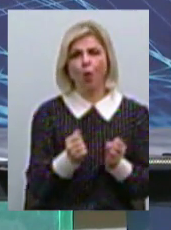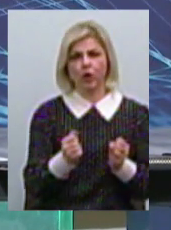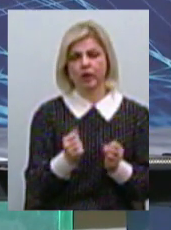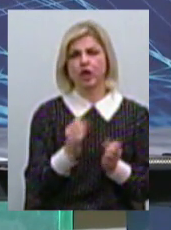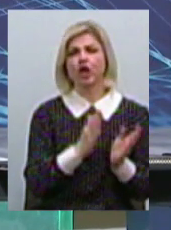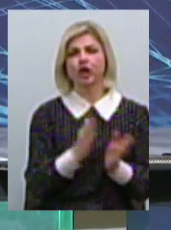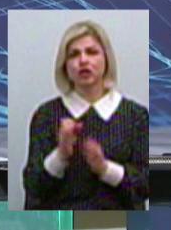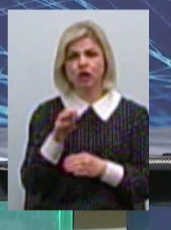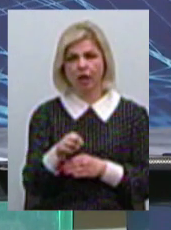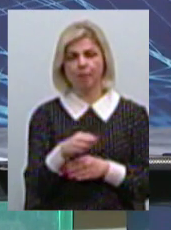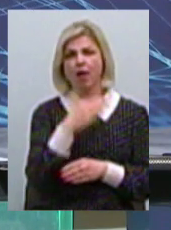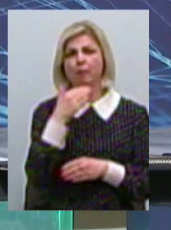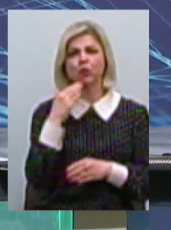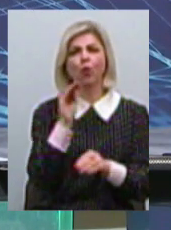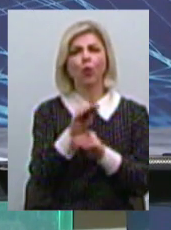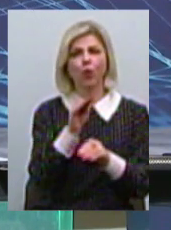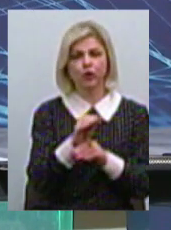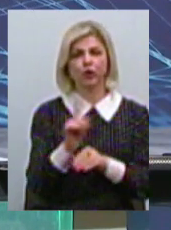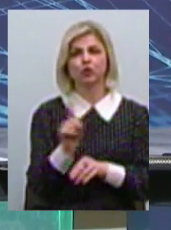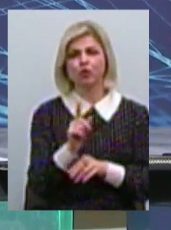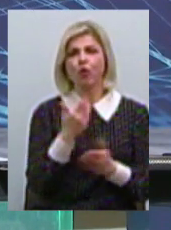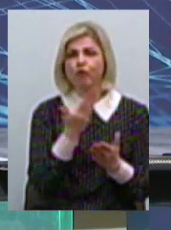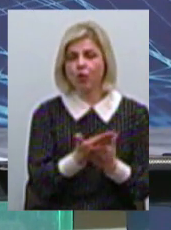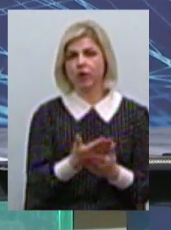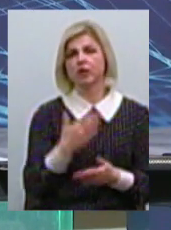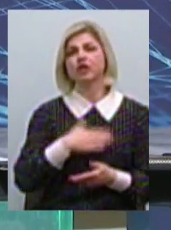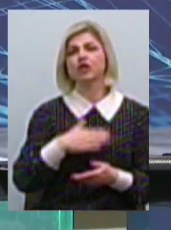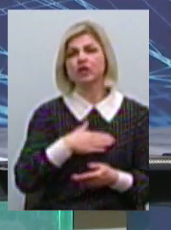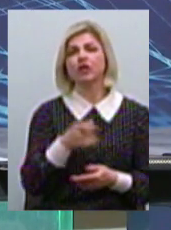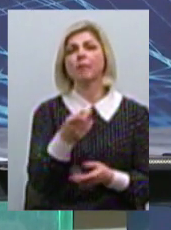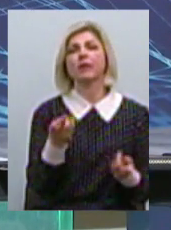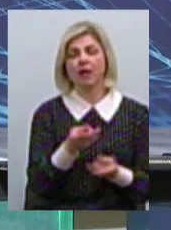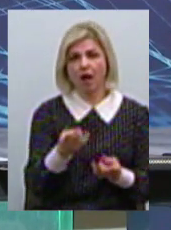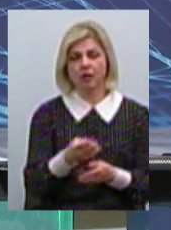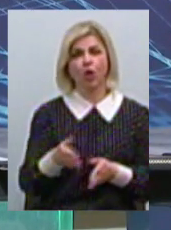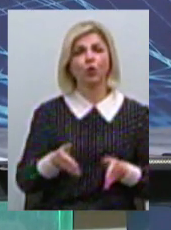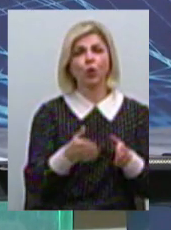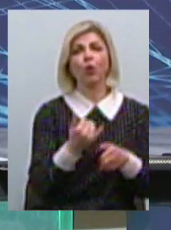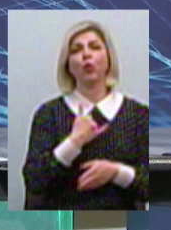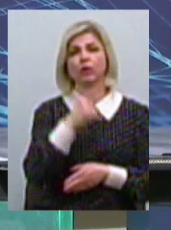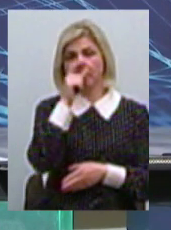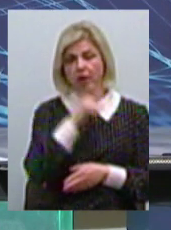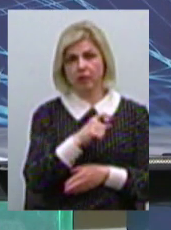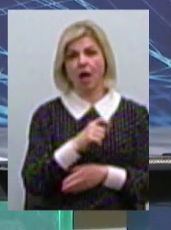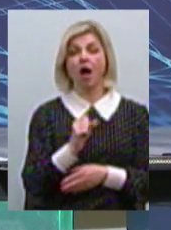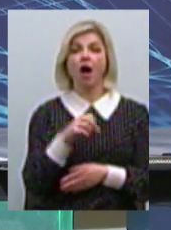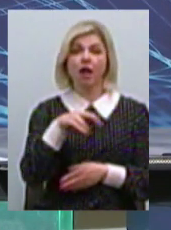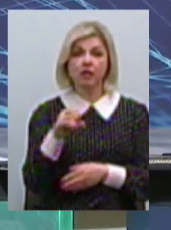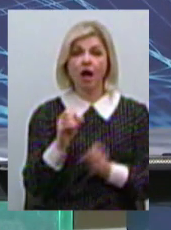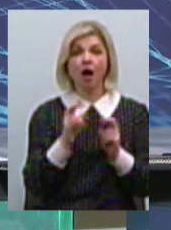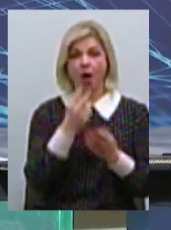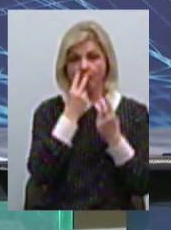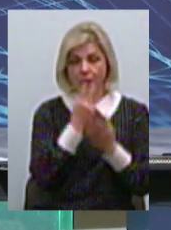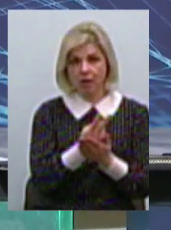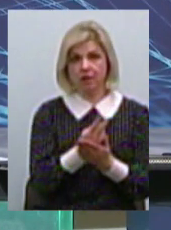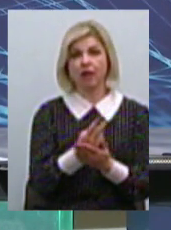режим. Багато було критики до того, що от навіщо воно потрібно, дороги у нас погані і тому подібне. Але, як показала